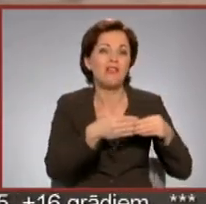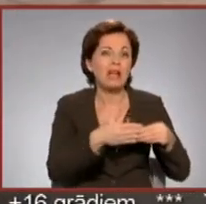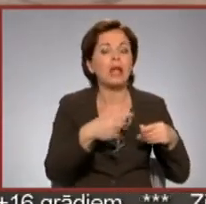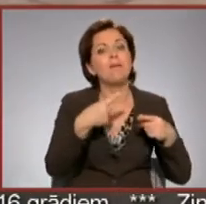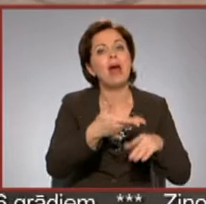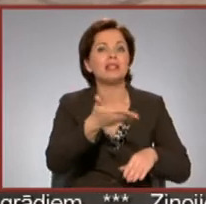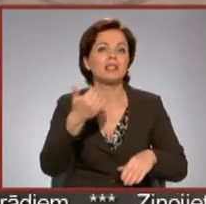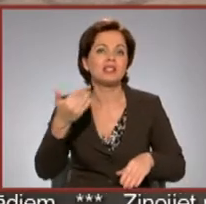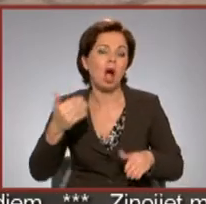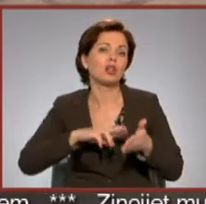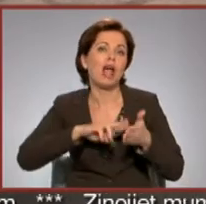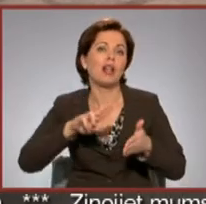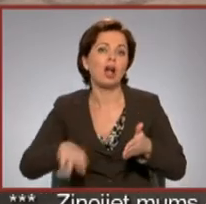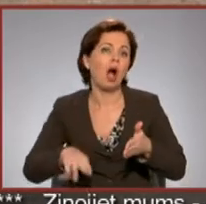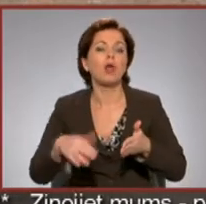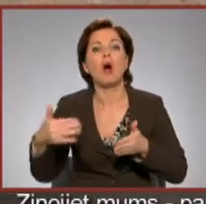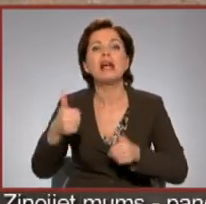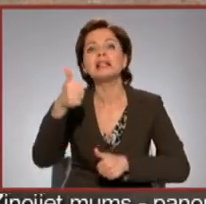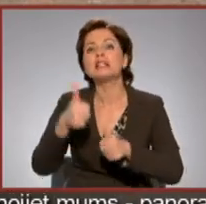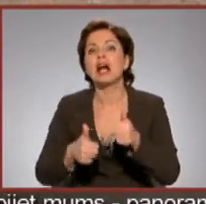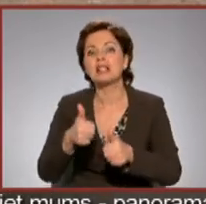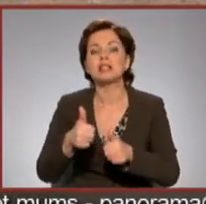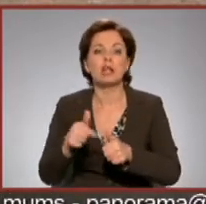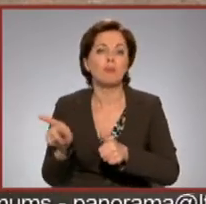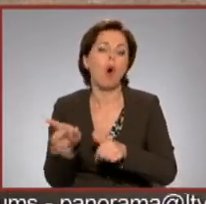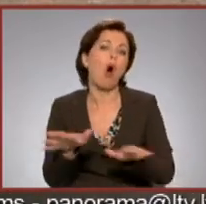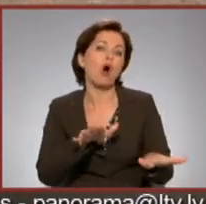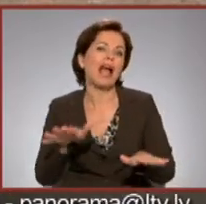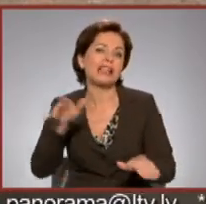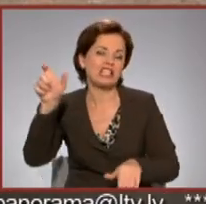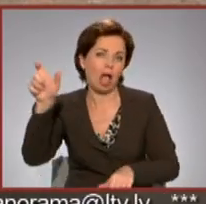atbildības nelegālo sacensību organizatoru. Laura Grantiņa, Artūrs Gruzdiņš, Vidzemes televīzija.